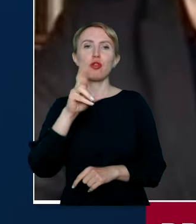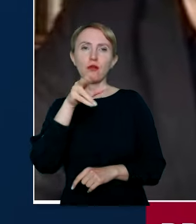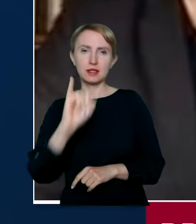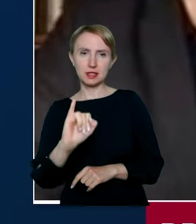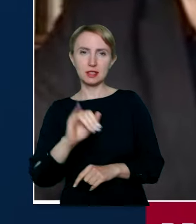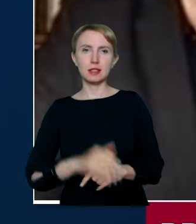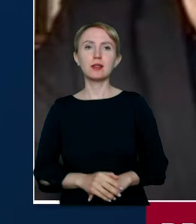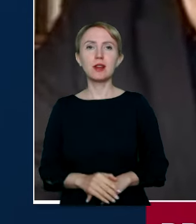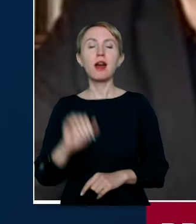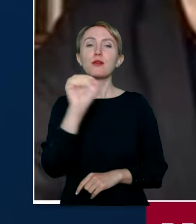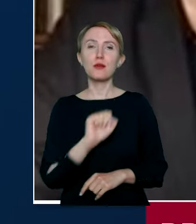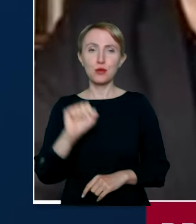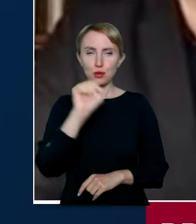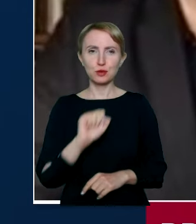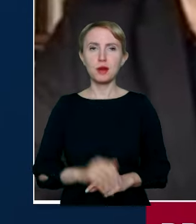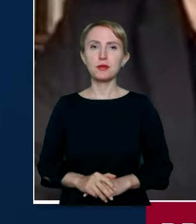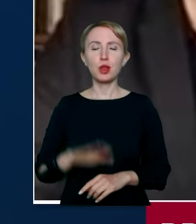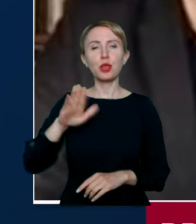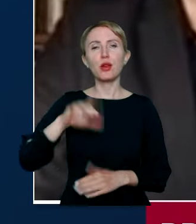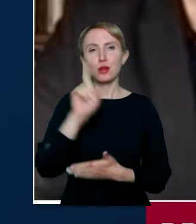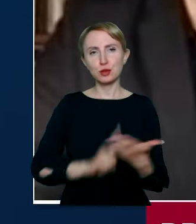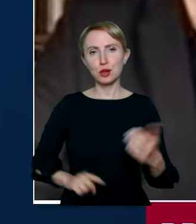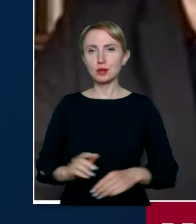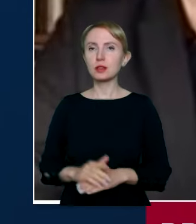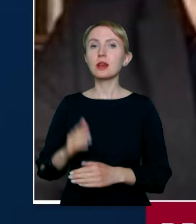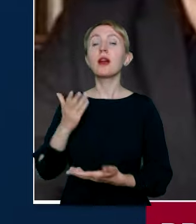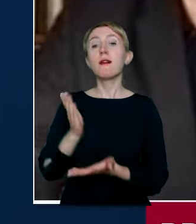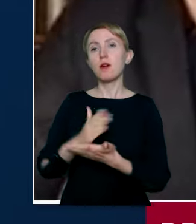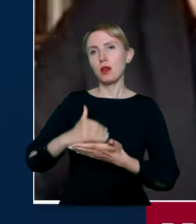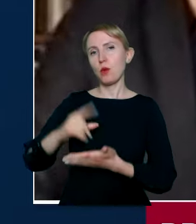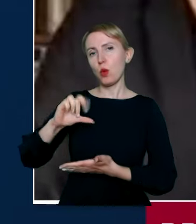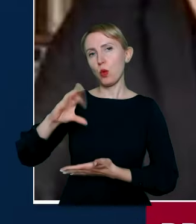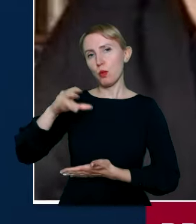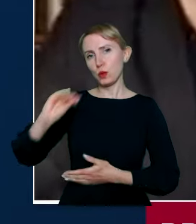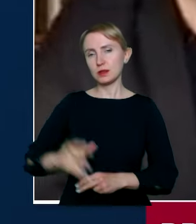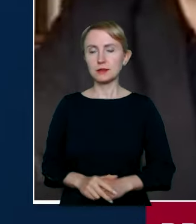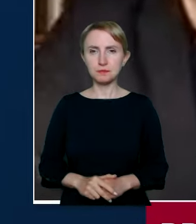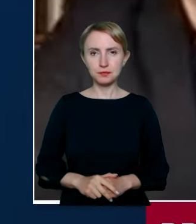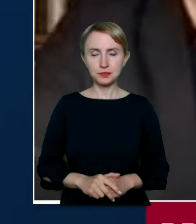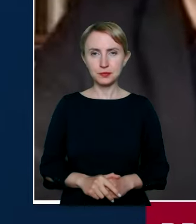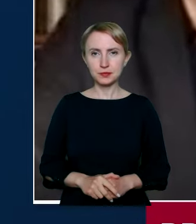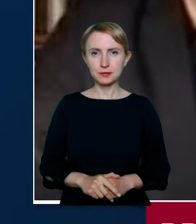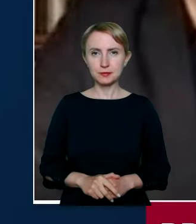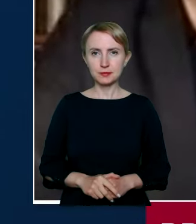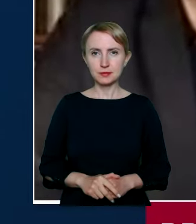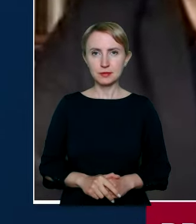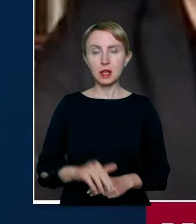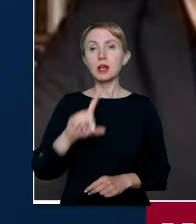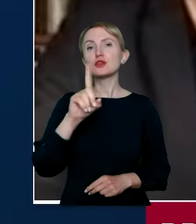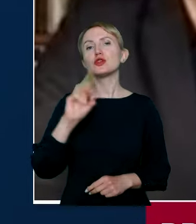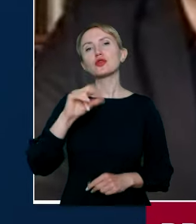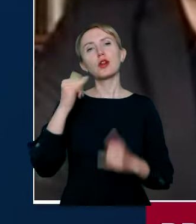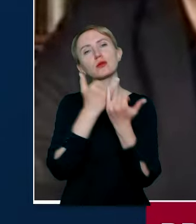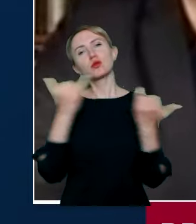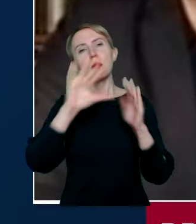to Wrocław i Dolny Śląski, województwo lubuskie. Dzień dobry, który dzielnie objeżdżał dzisiaj Janusz Rzeczkowski wszystkie te